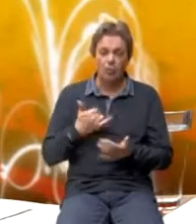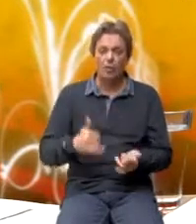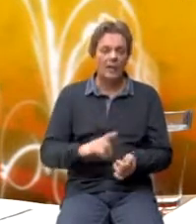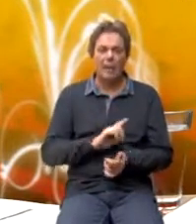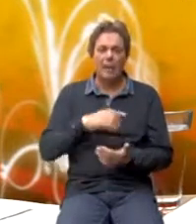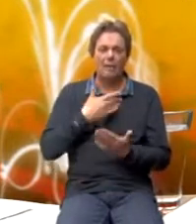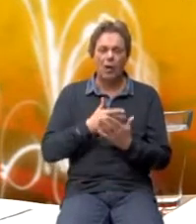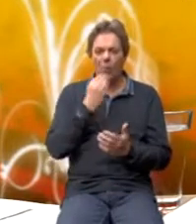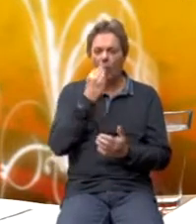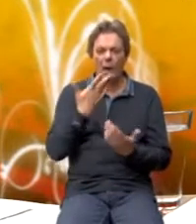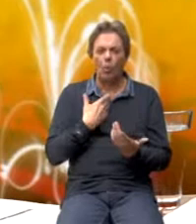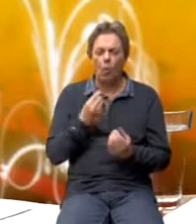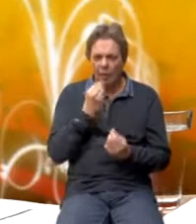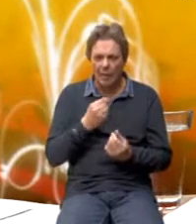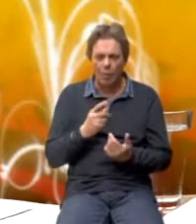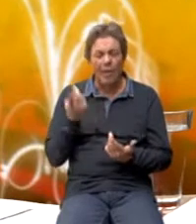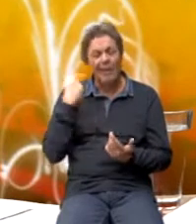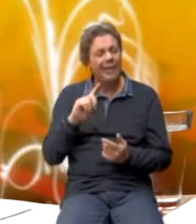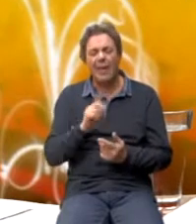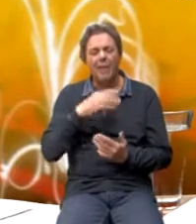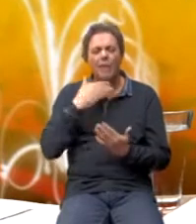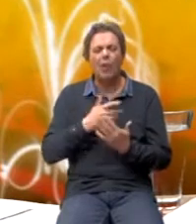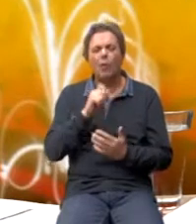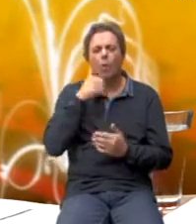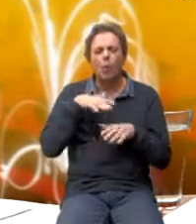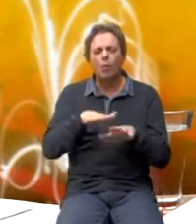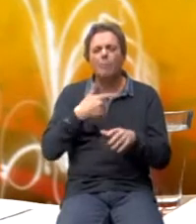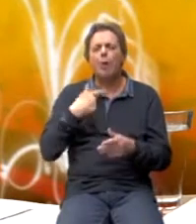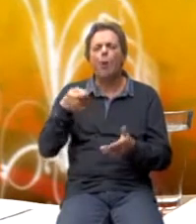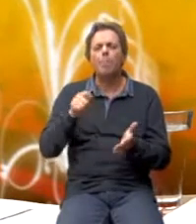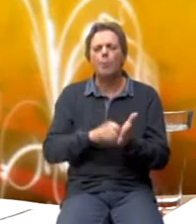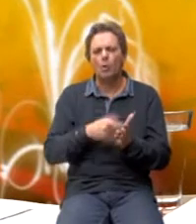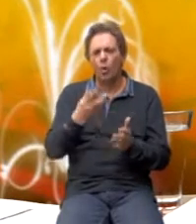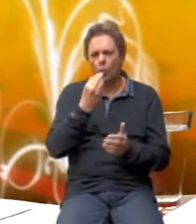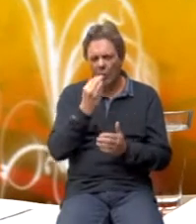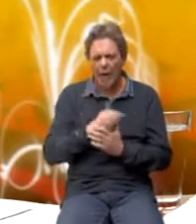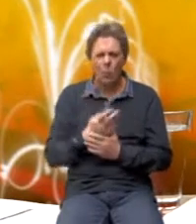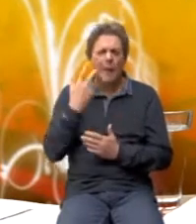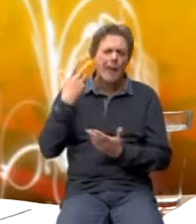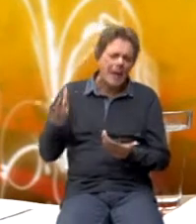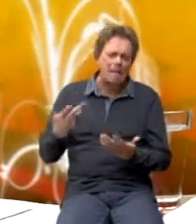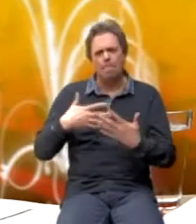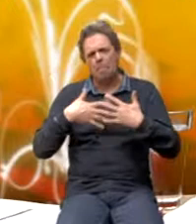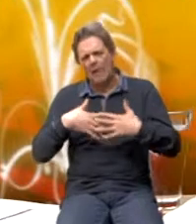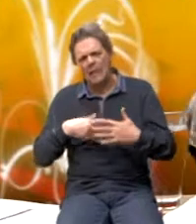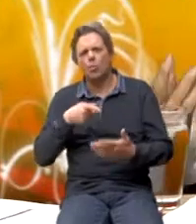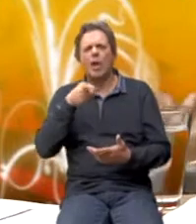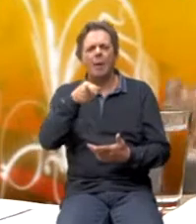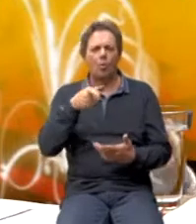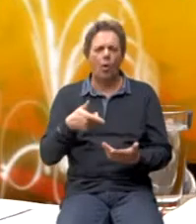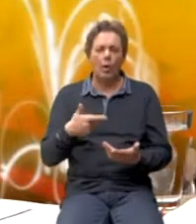jedemo ili ne vjerujemo ljudima koji nam prodaju ili ne vjerujemo institucijama koje su dužne nam to